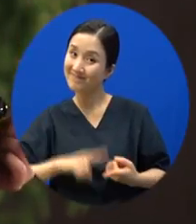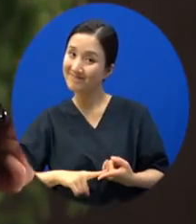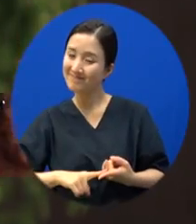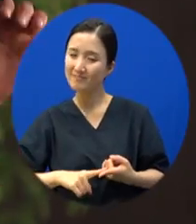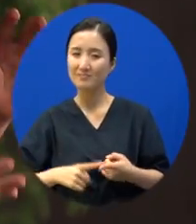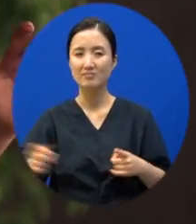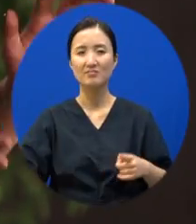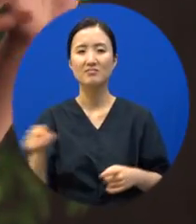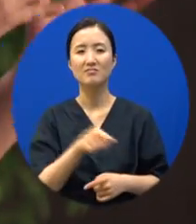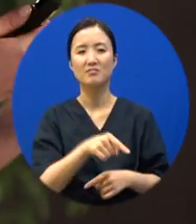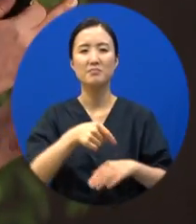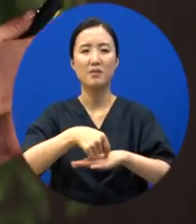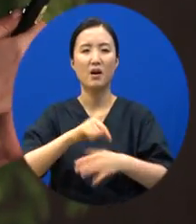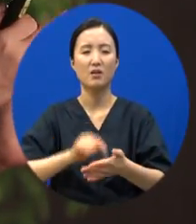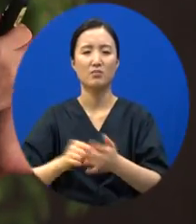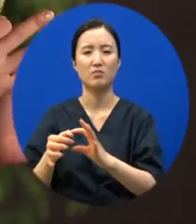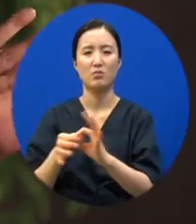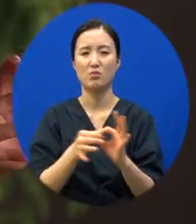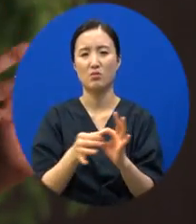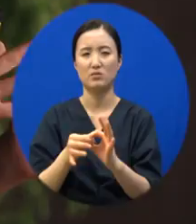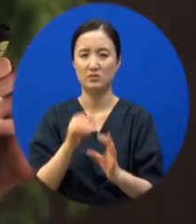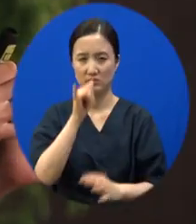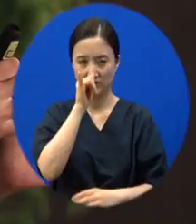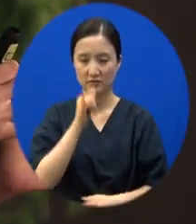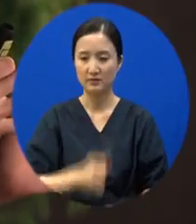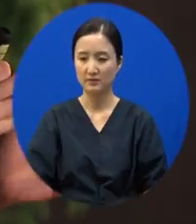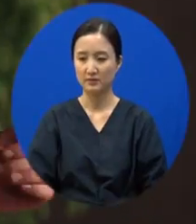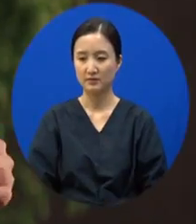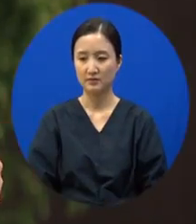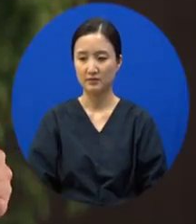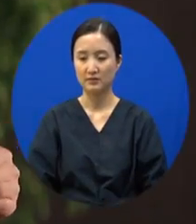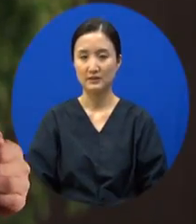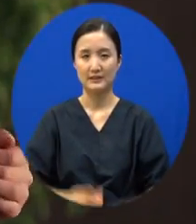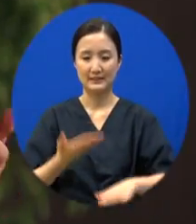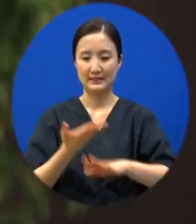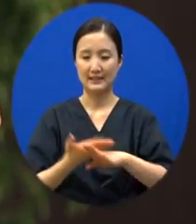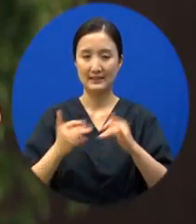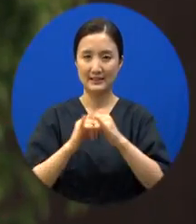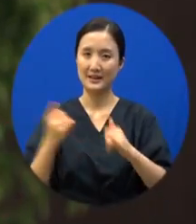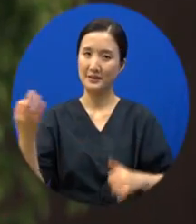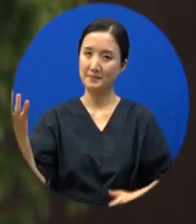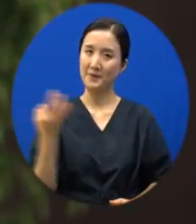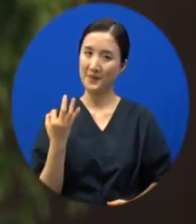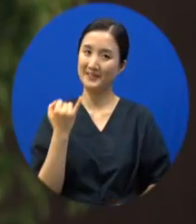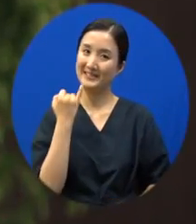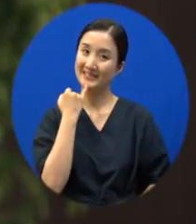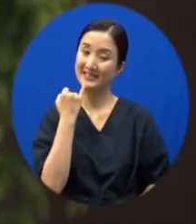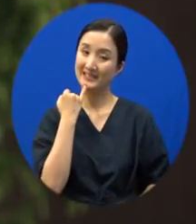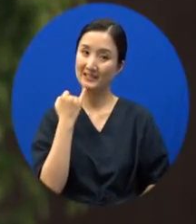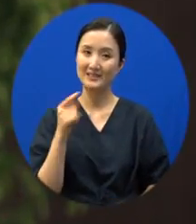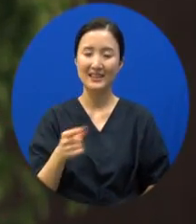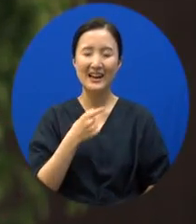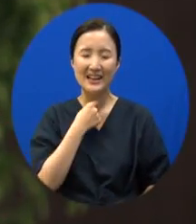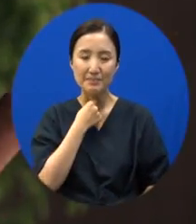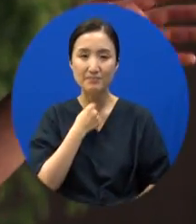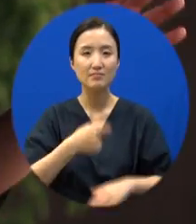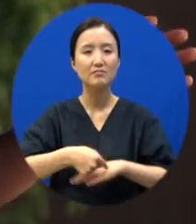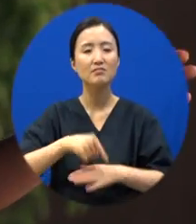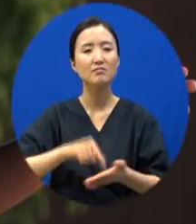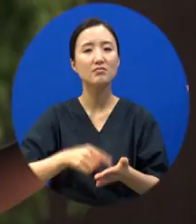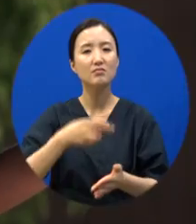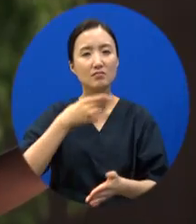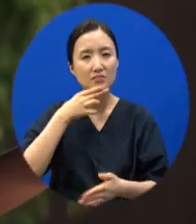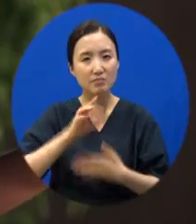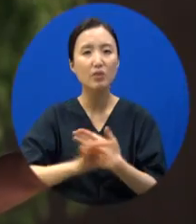주고 싶다라는 마음이 있어야 한다라고 말씀을 드렸는데요. 이게 없으면 어떻게 될까요? 가끔 길에서